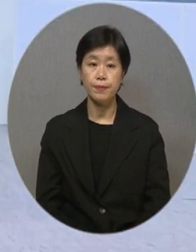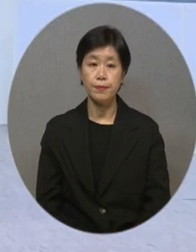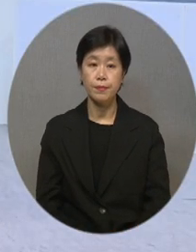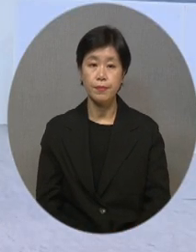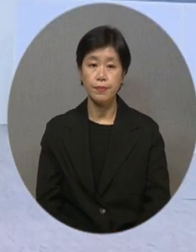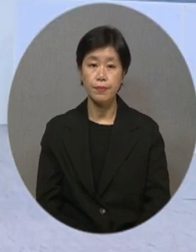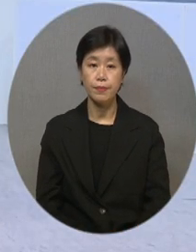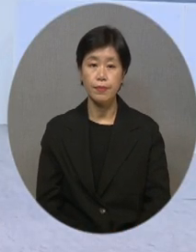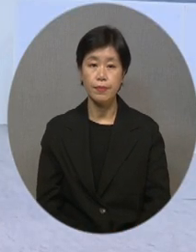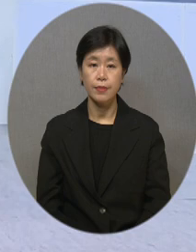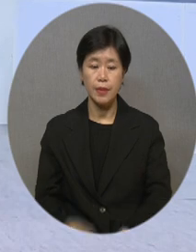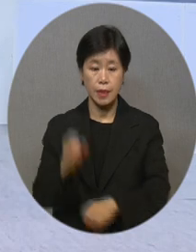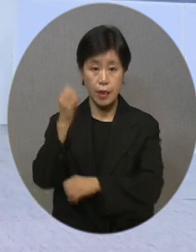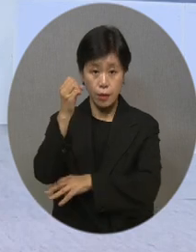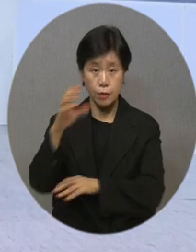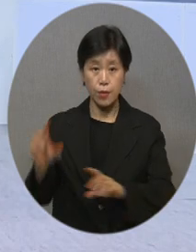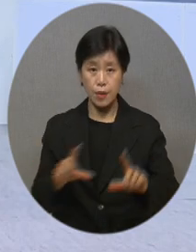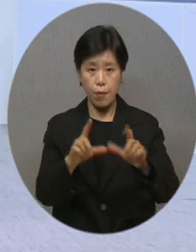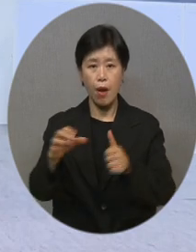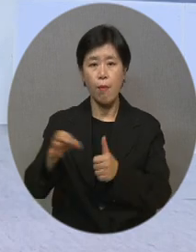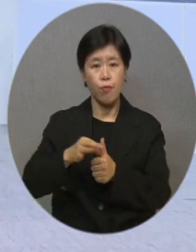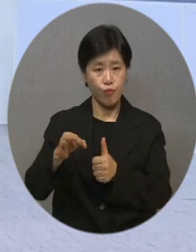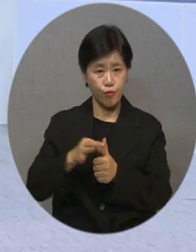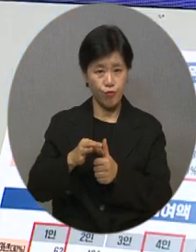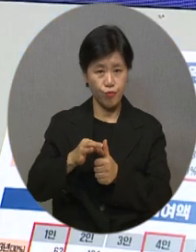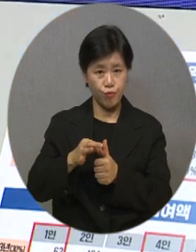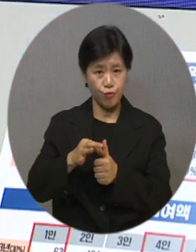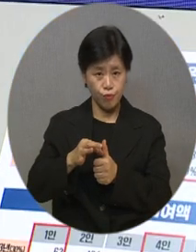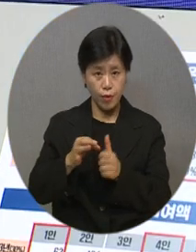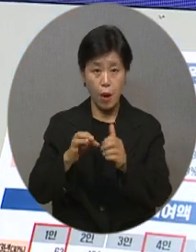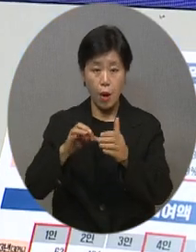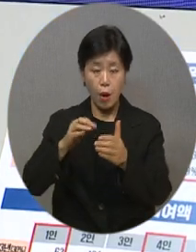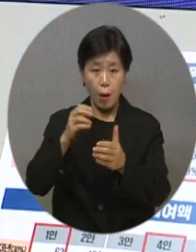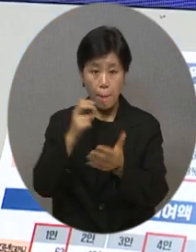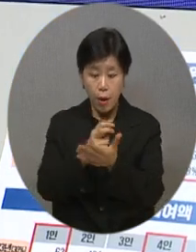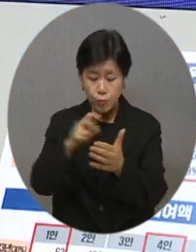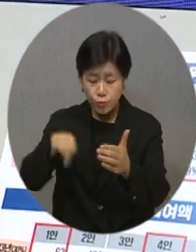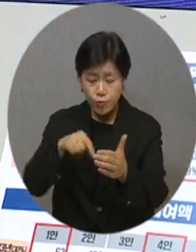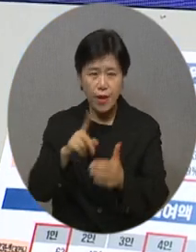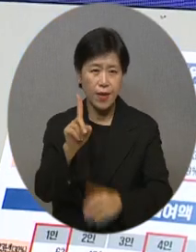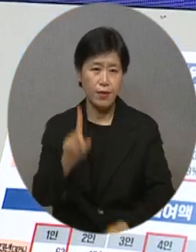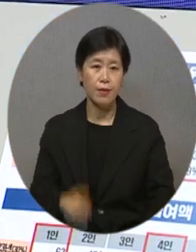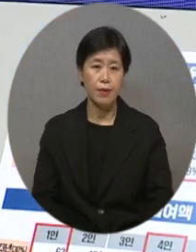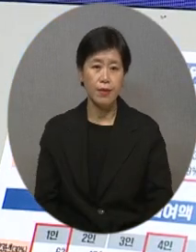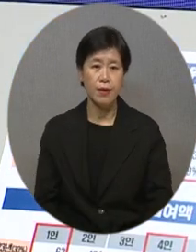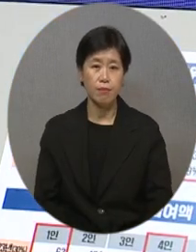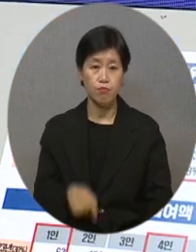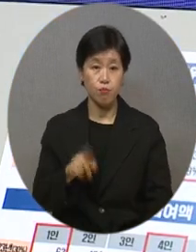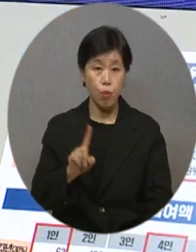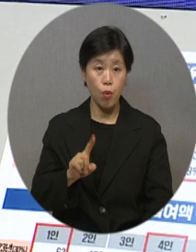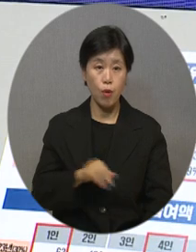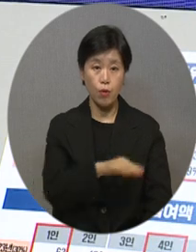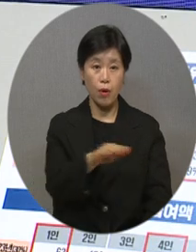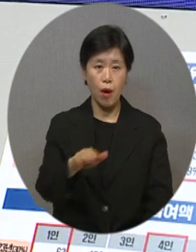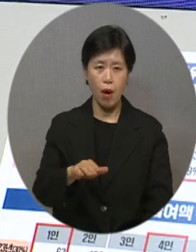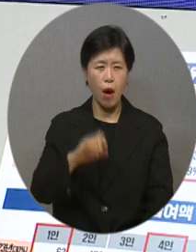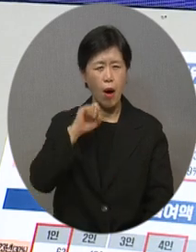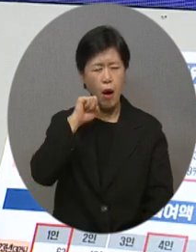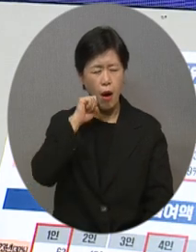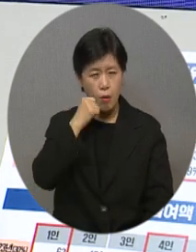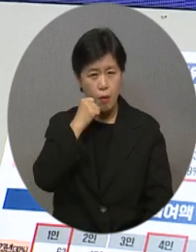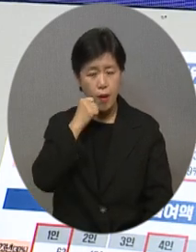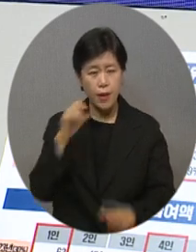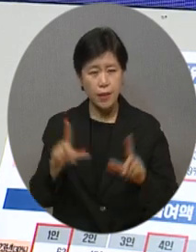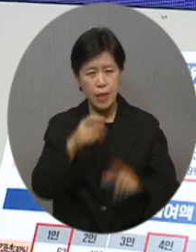이거 생계급여는 기초생활보장제도의 그 중에 하나입니다. 기초생활보장제도는 우리가 이렇게 국민들의 어려운